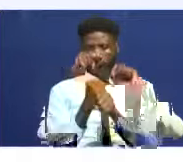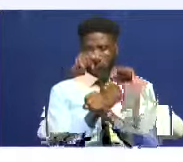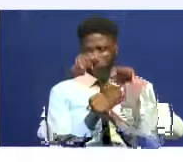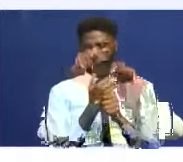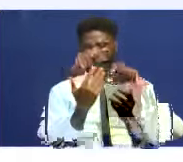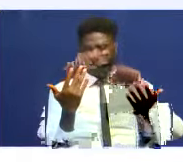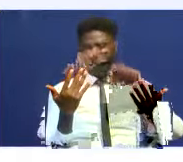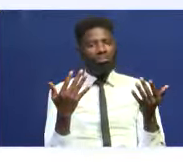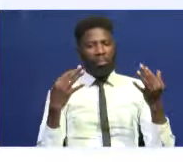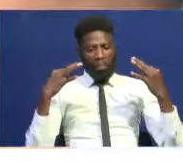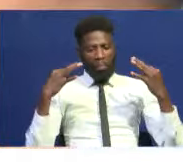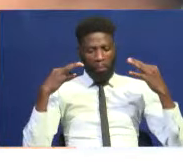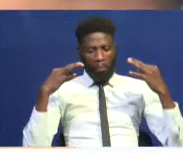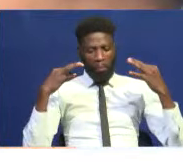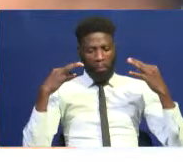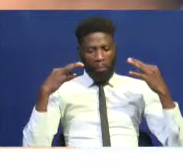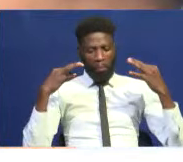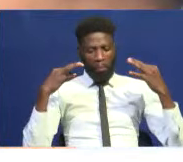serious revenue streams.